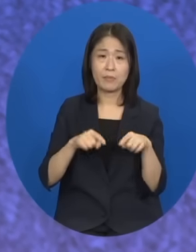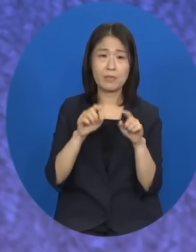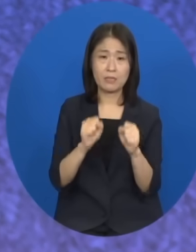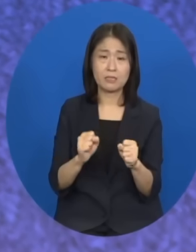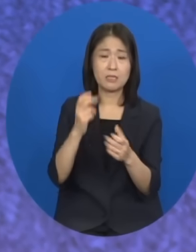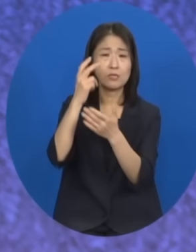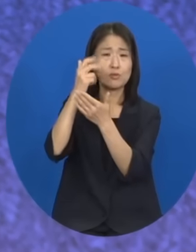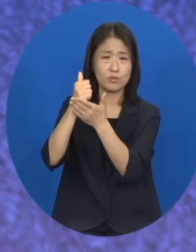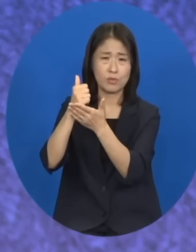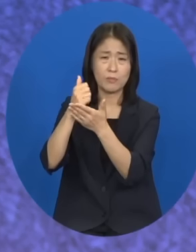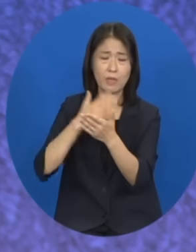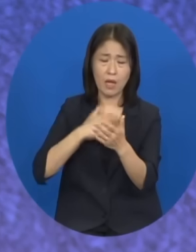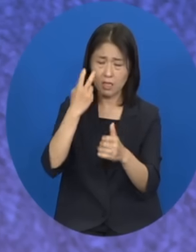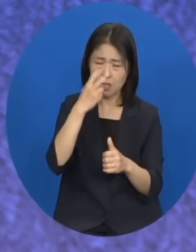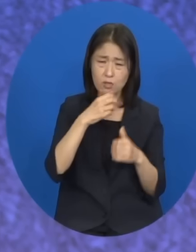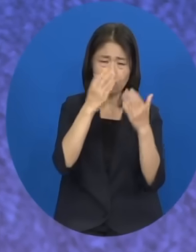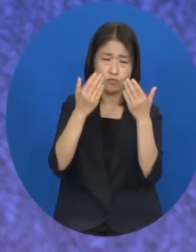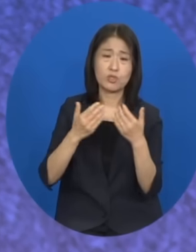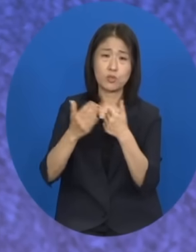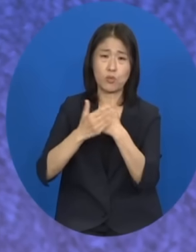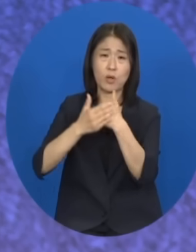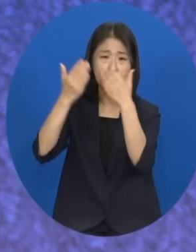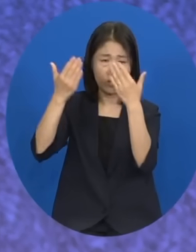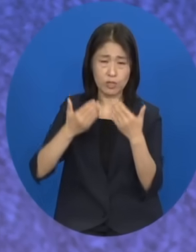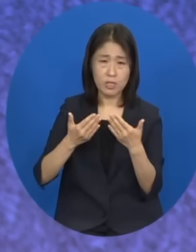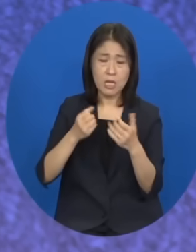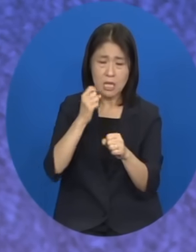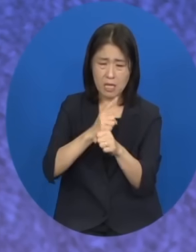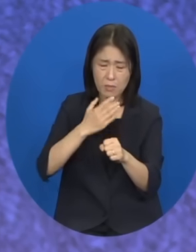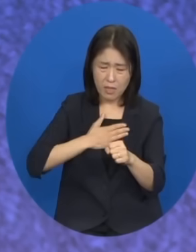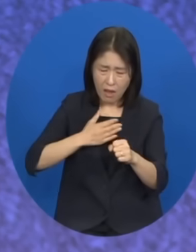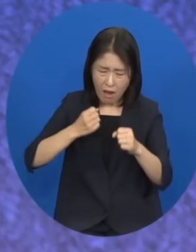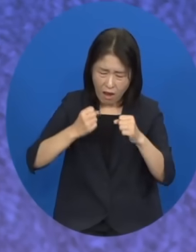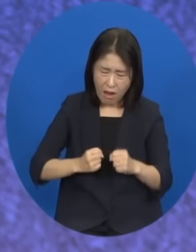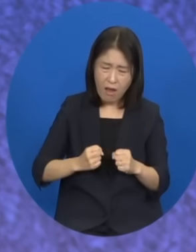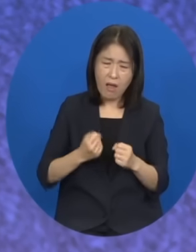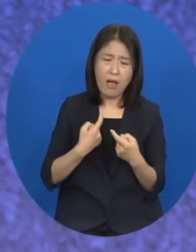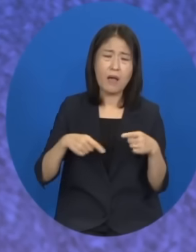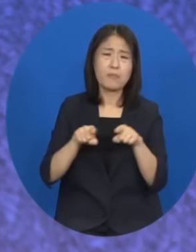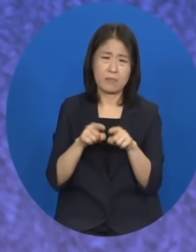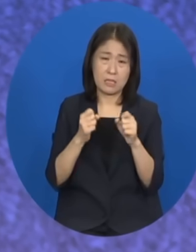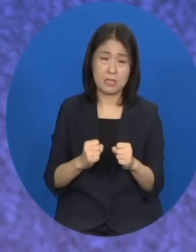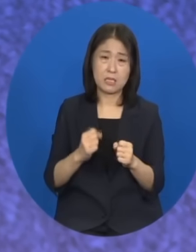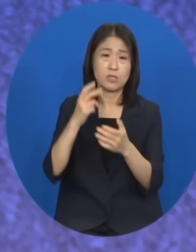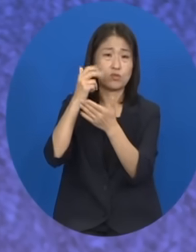저를 지켜주시고 저를 도와주시는 걸 이미 제 안에 와 계시니까.